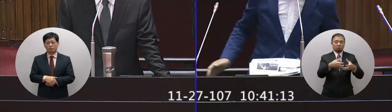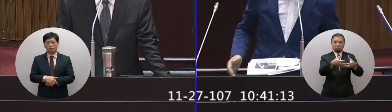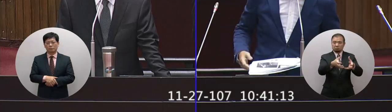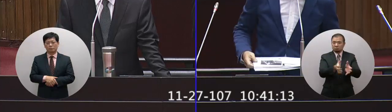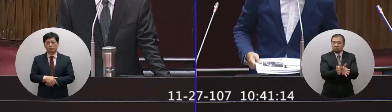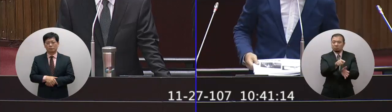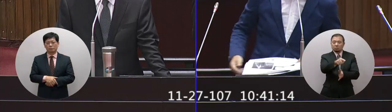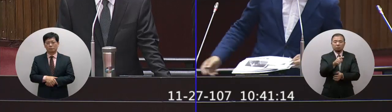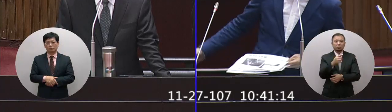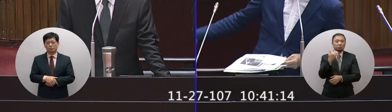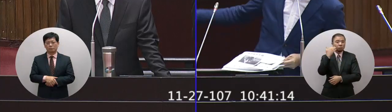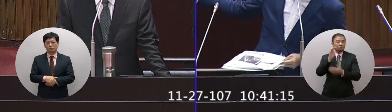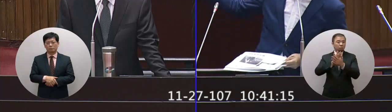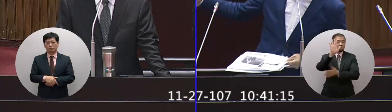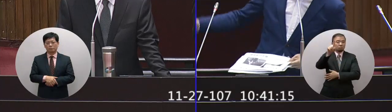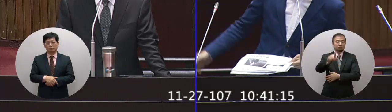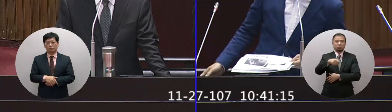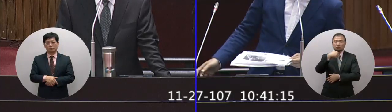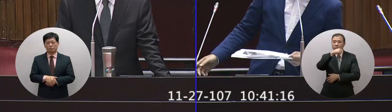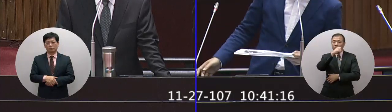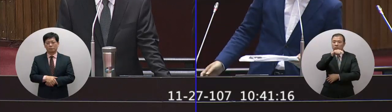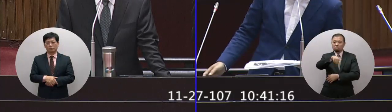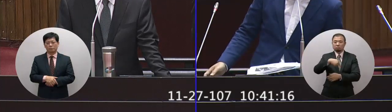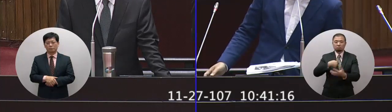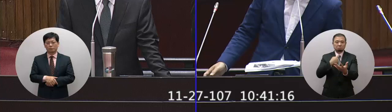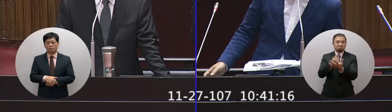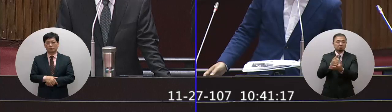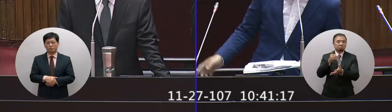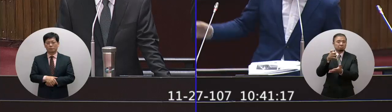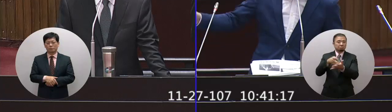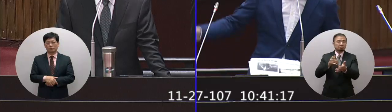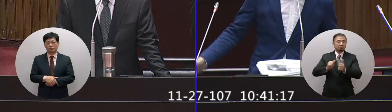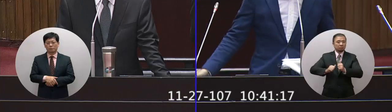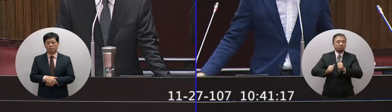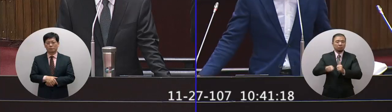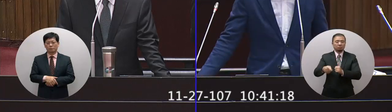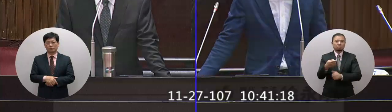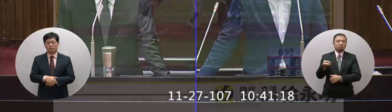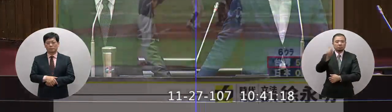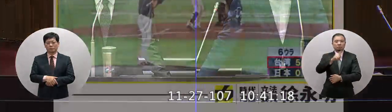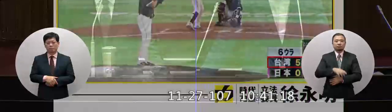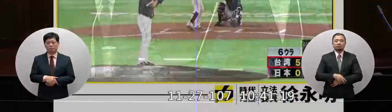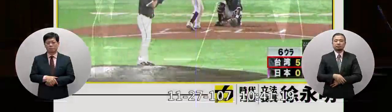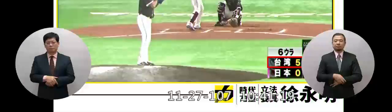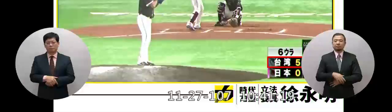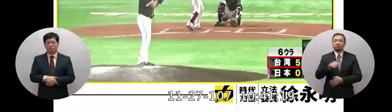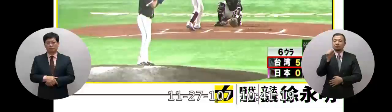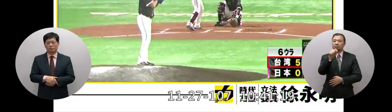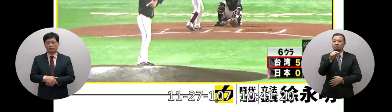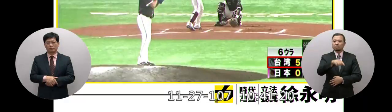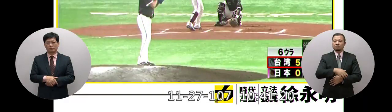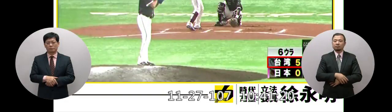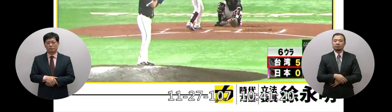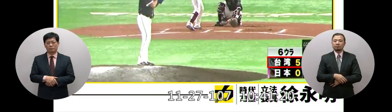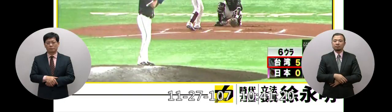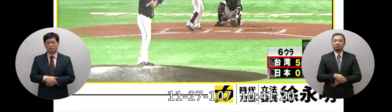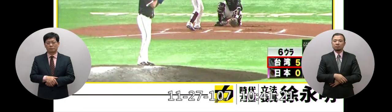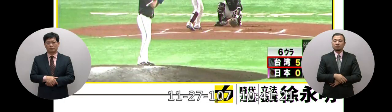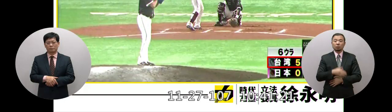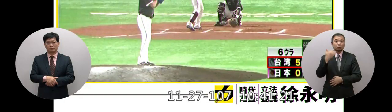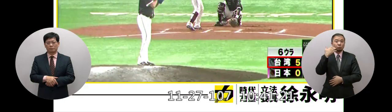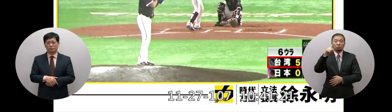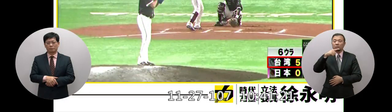关的国际赛事？回到前一页，甚至这个用台湾，以后都不支持